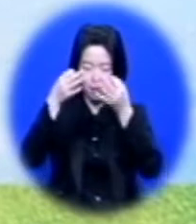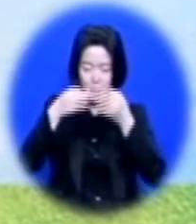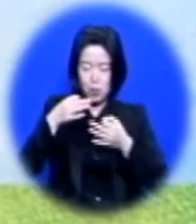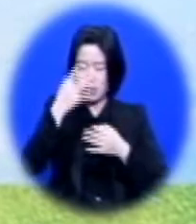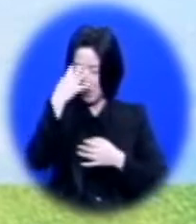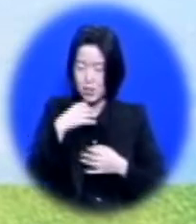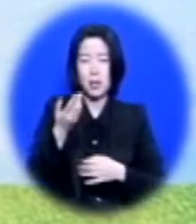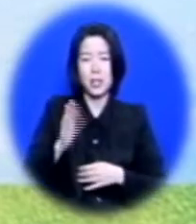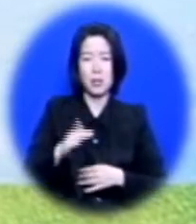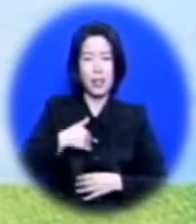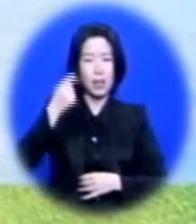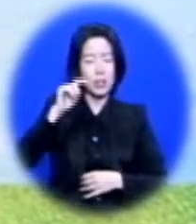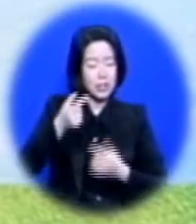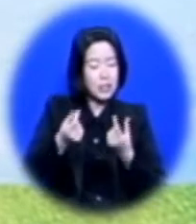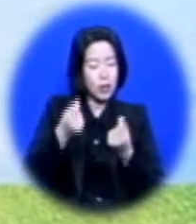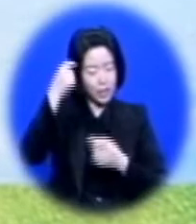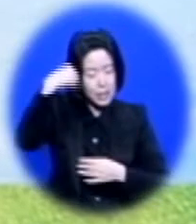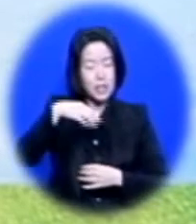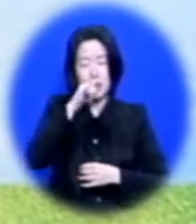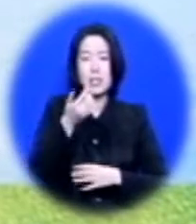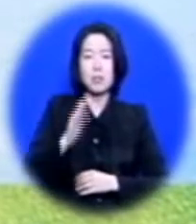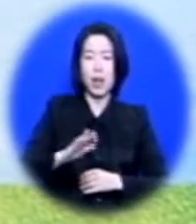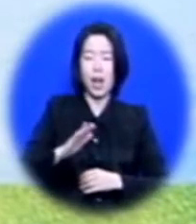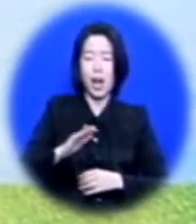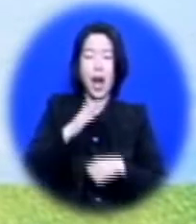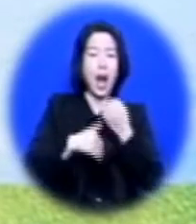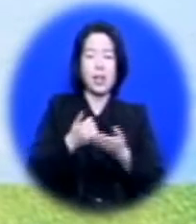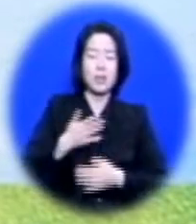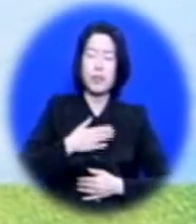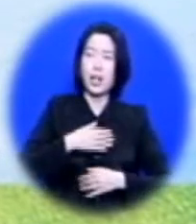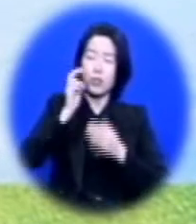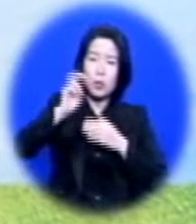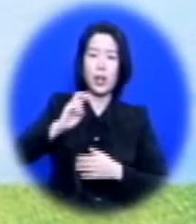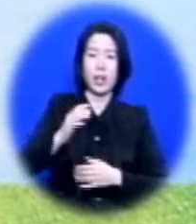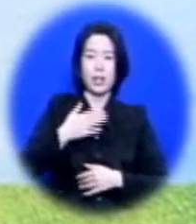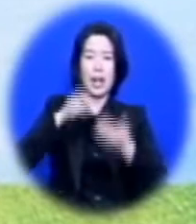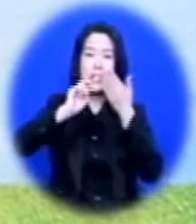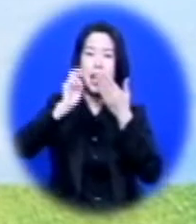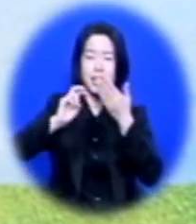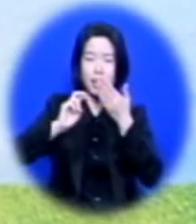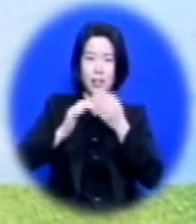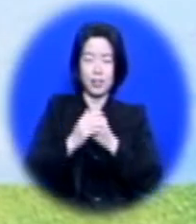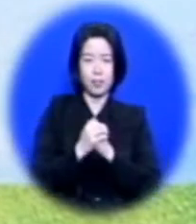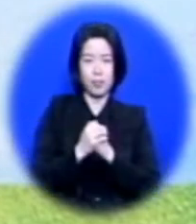나도 그렇게 여기지 긴 합니다만 그러나 하나님 난 노래 할 거에요 나 찬양 할 거에요